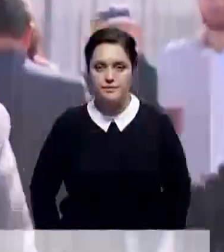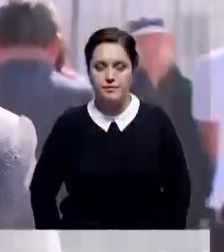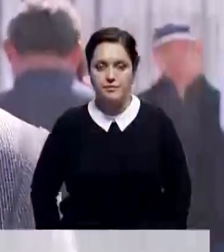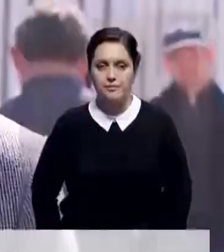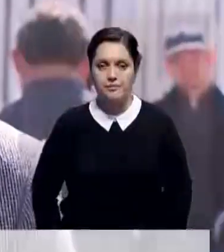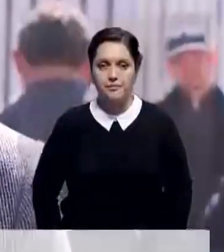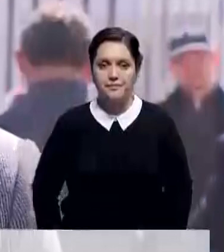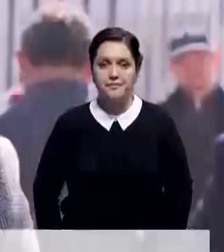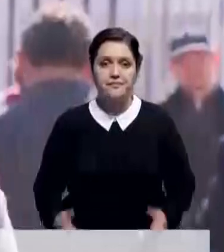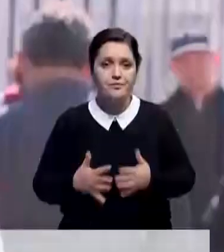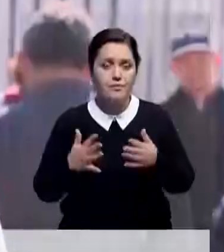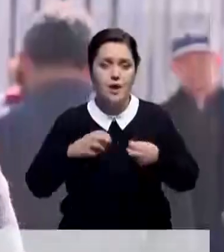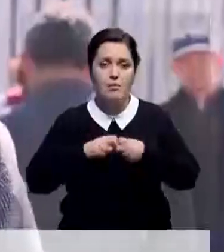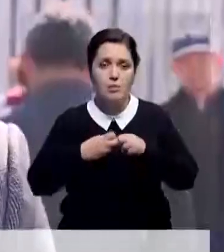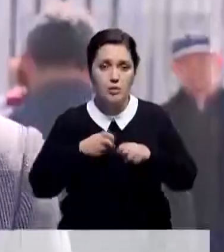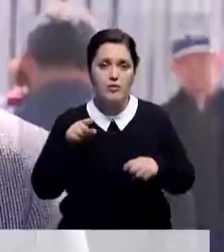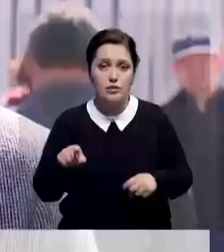Самая большая проблема в том, что